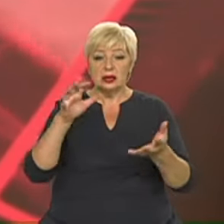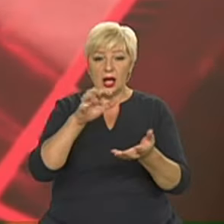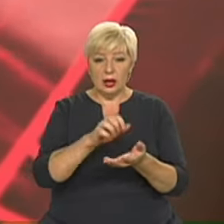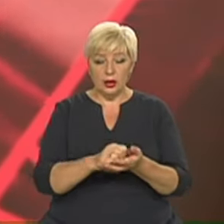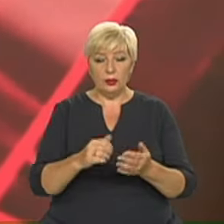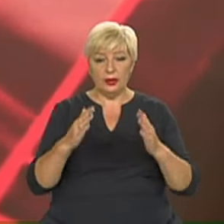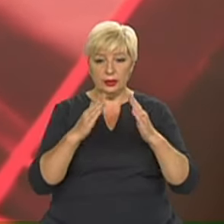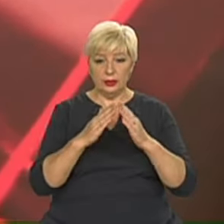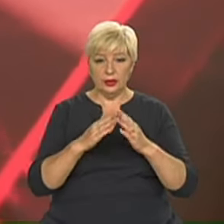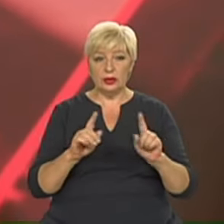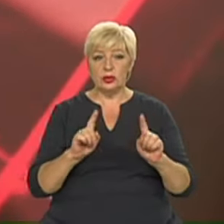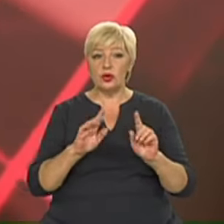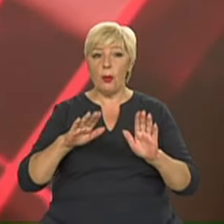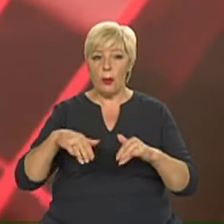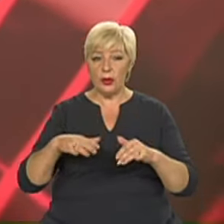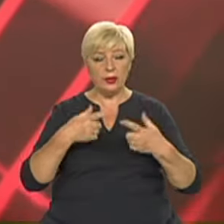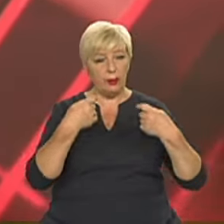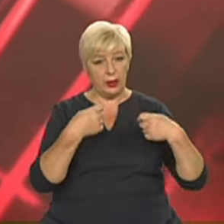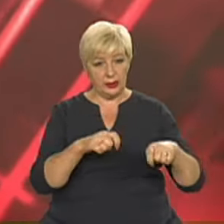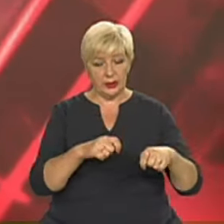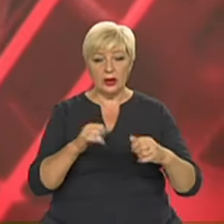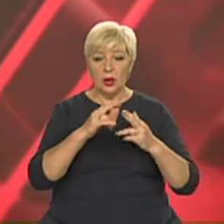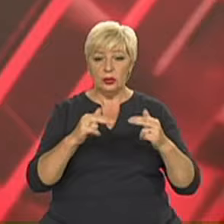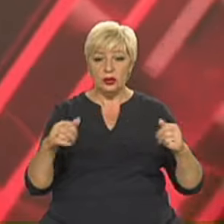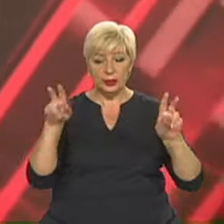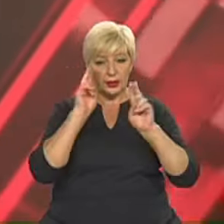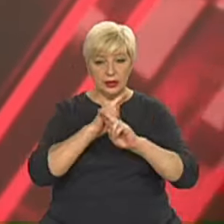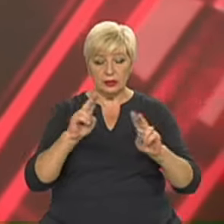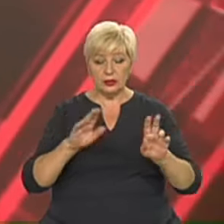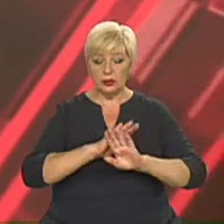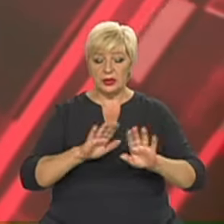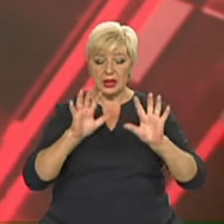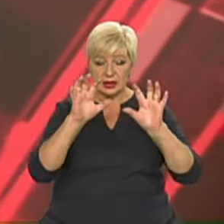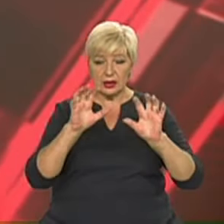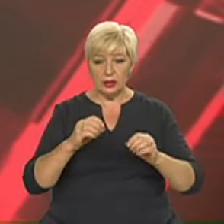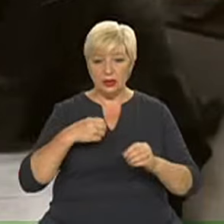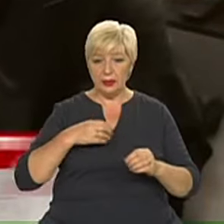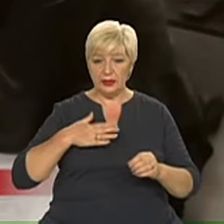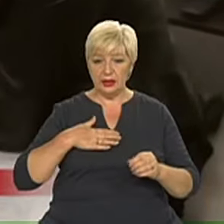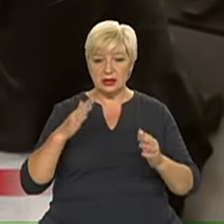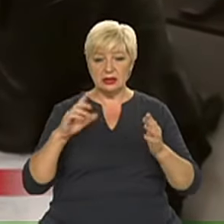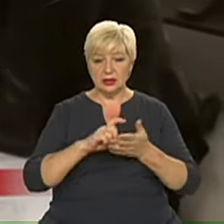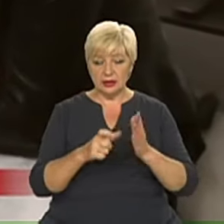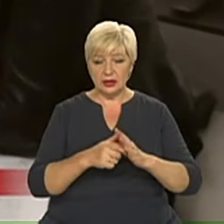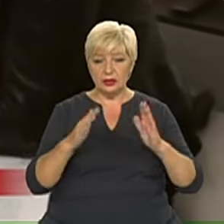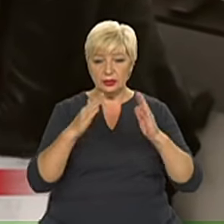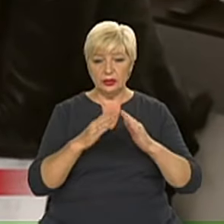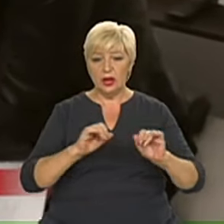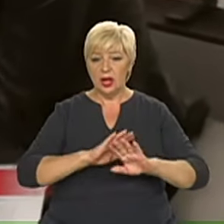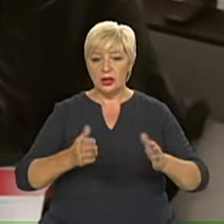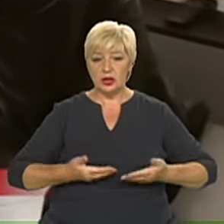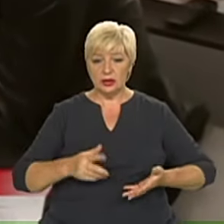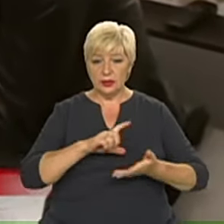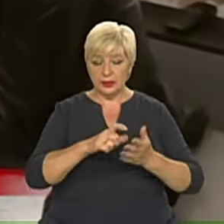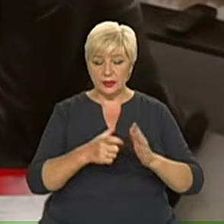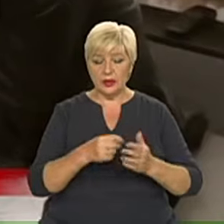Захопили будівлі, щоб потім перепродати. У Дніпрі невідомі незаконно привласнили квартиру, будинок та нежитлове приміщення